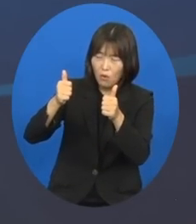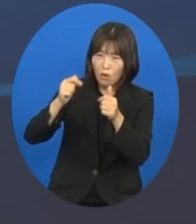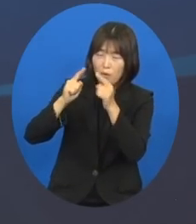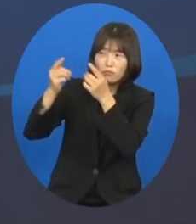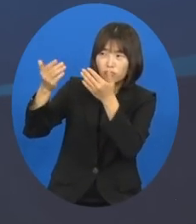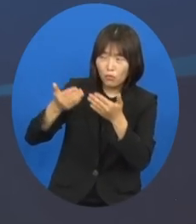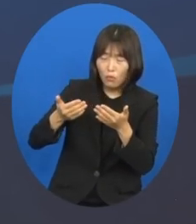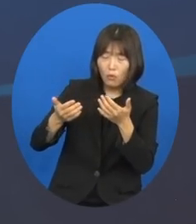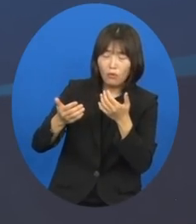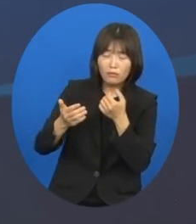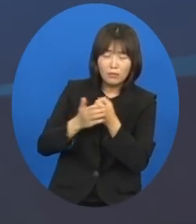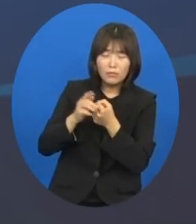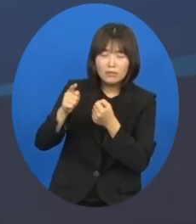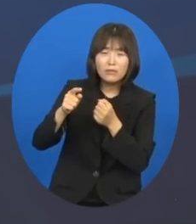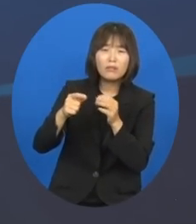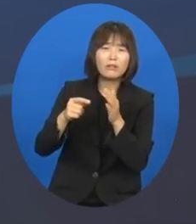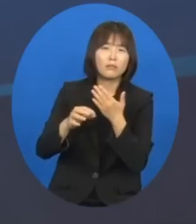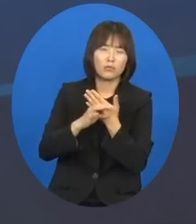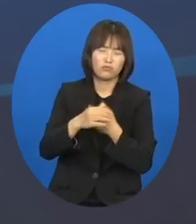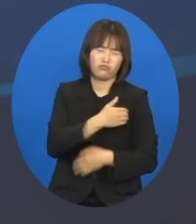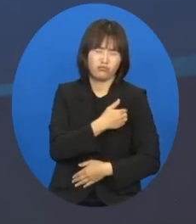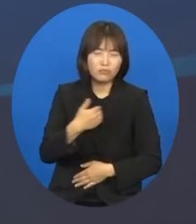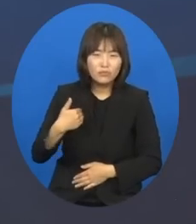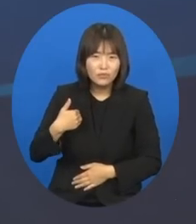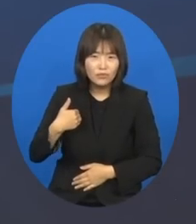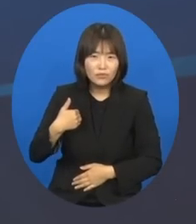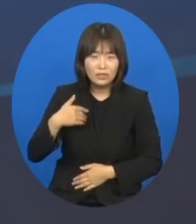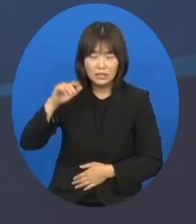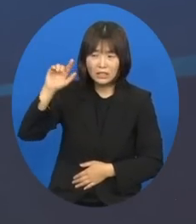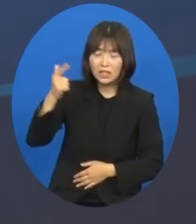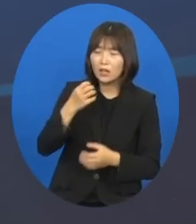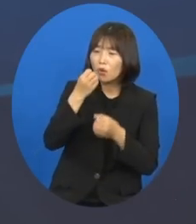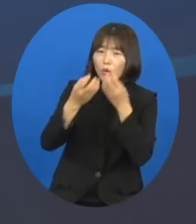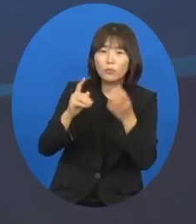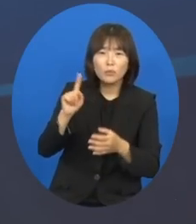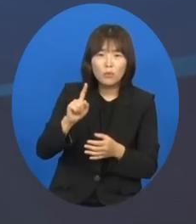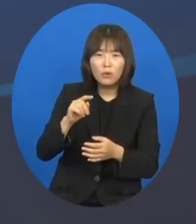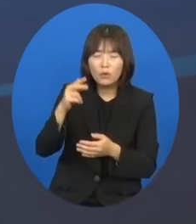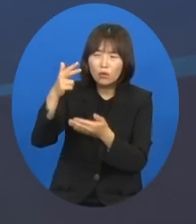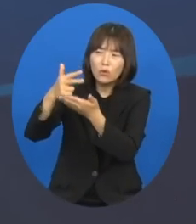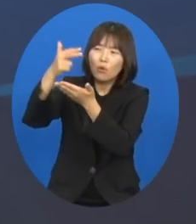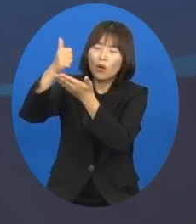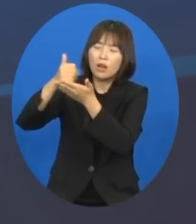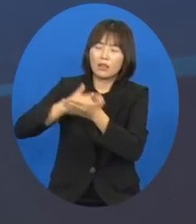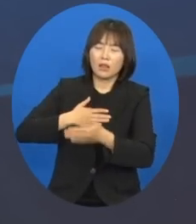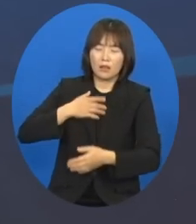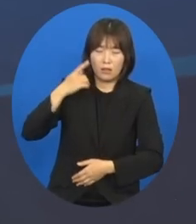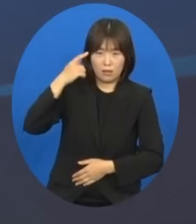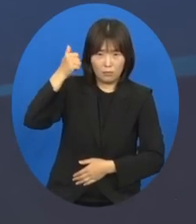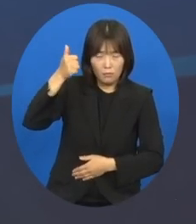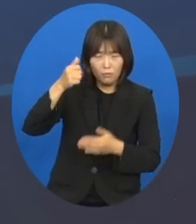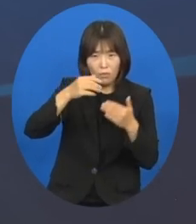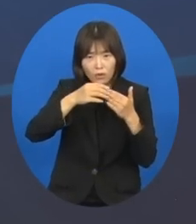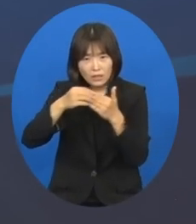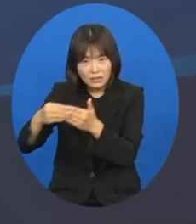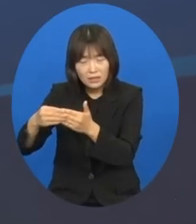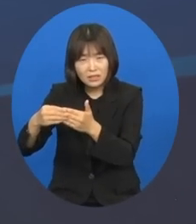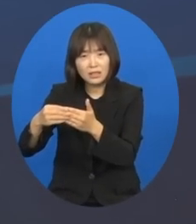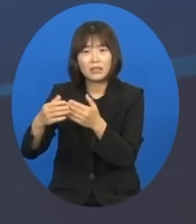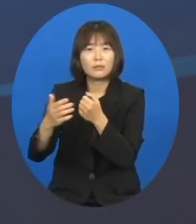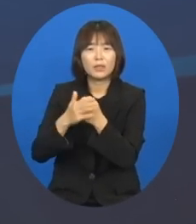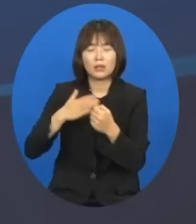않습니까 다윗의 고백이 뭡니까 여호와는 나의 목자시니 내가 부족함이 없다 남이